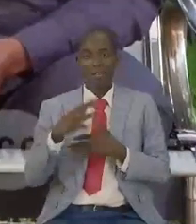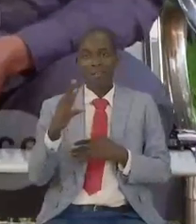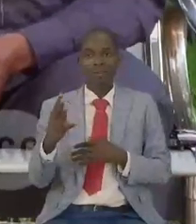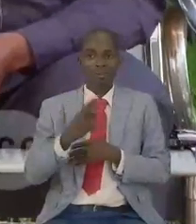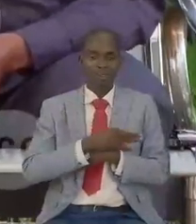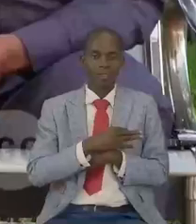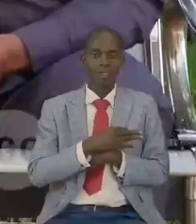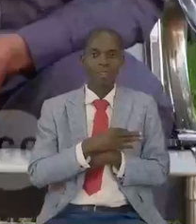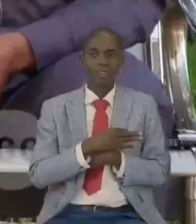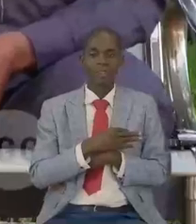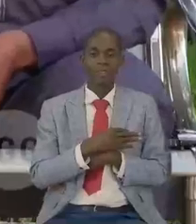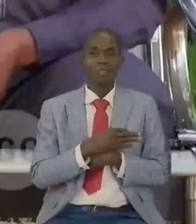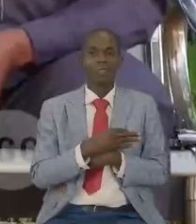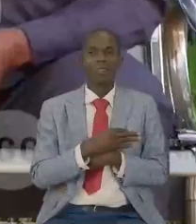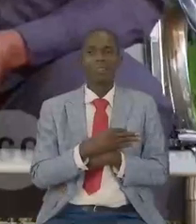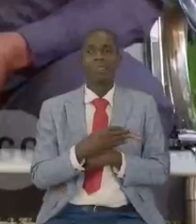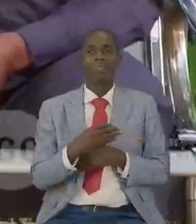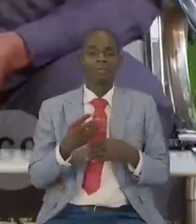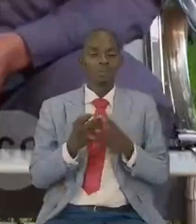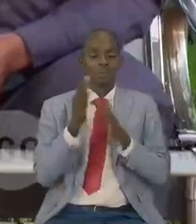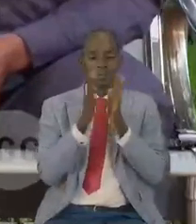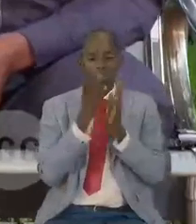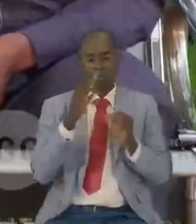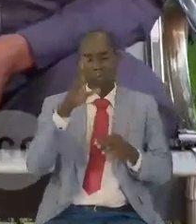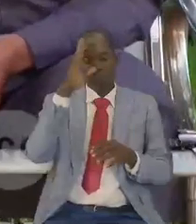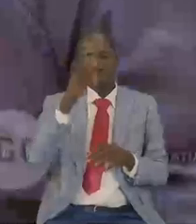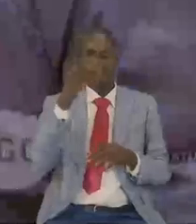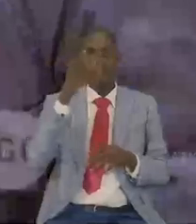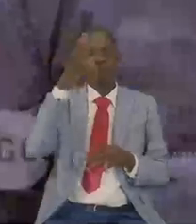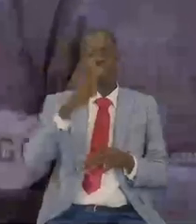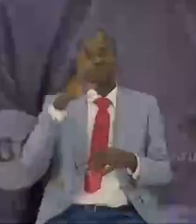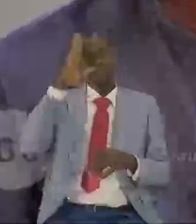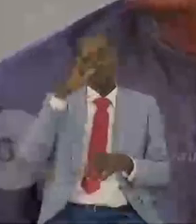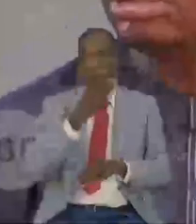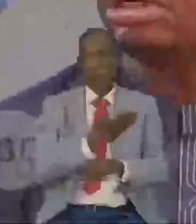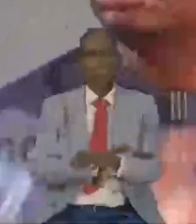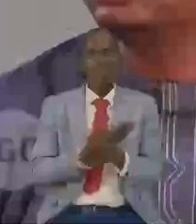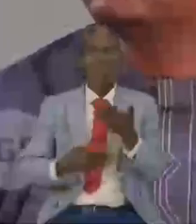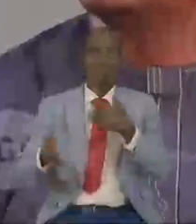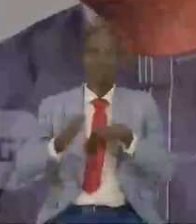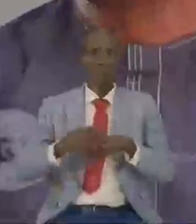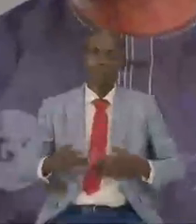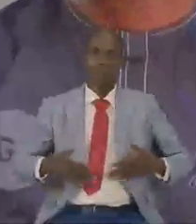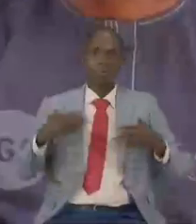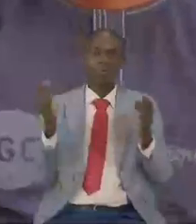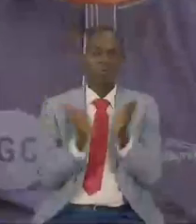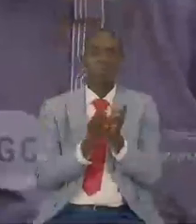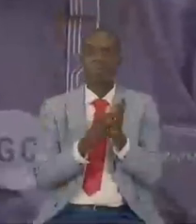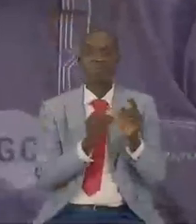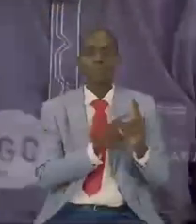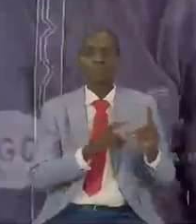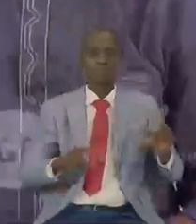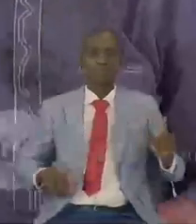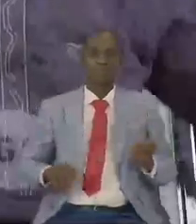4 jours, par la prière de l'homme de Dieu, mon fils est revenu à la vie. Que gloire soit rendue à